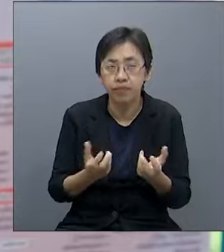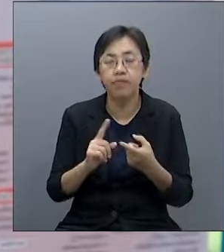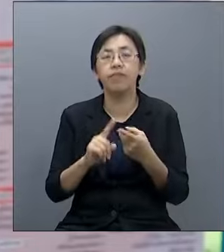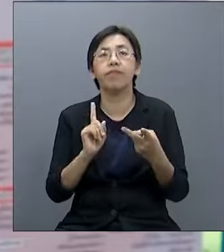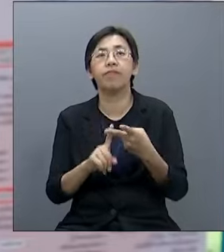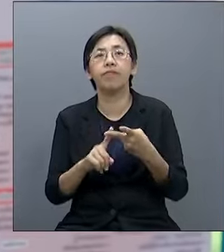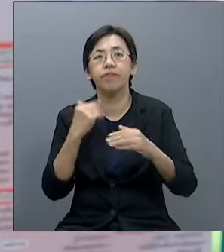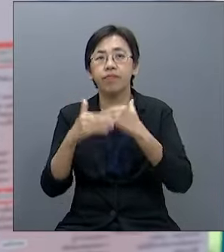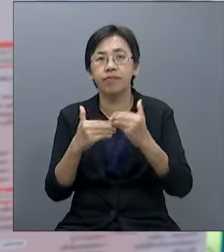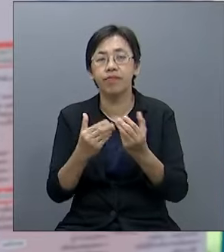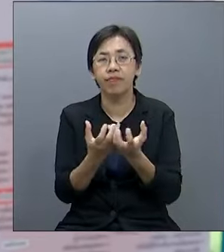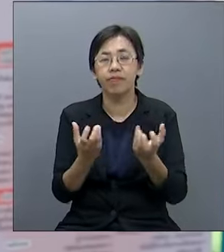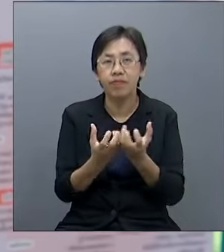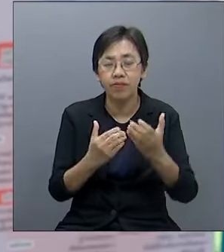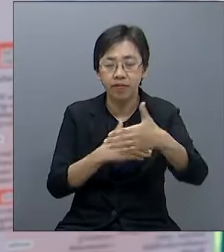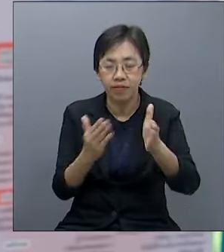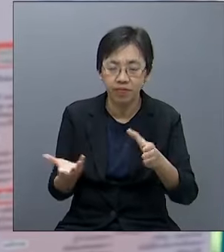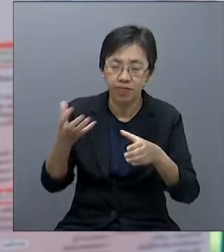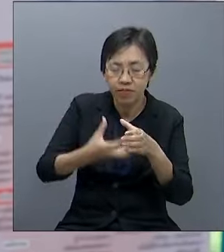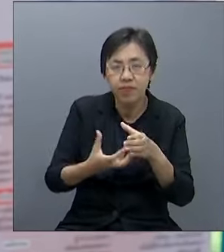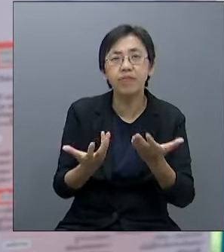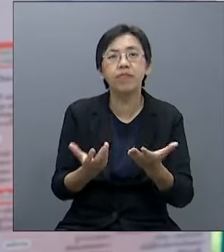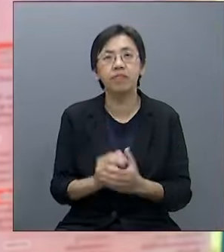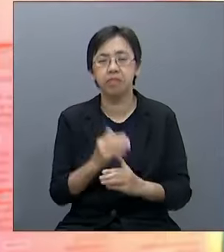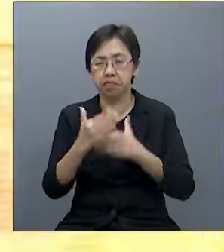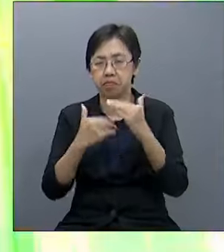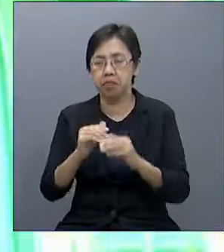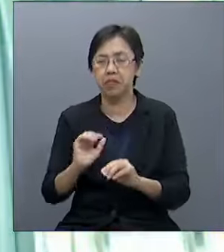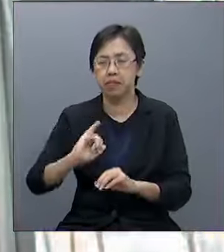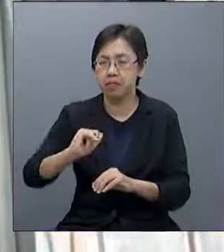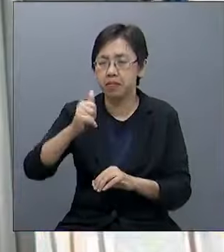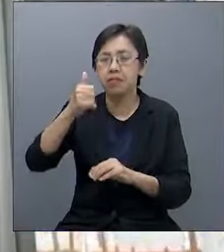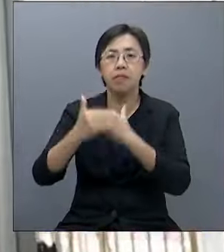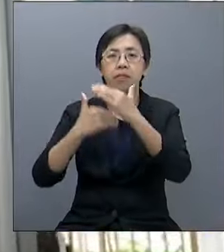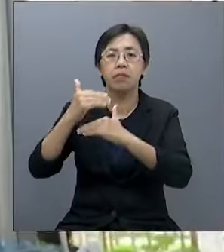ฒนาตัวสินค้าที่เรามีอยู่แล้วให้มันดีขึ้นกว่าเดิม